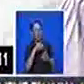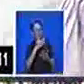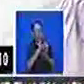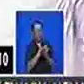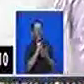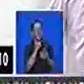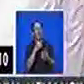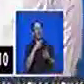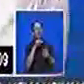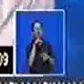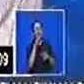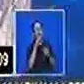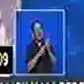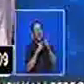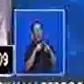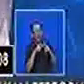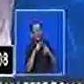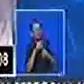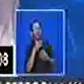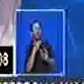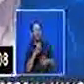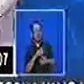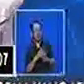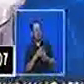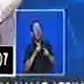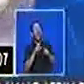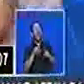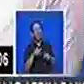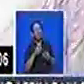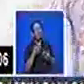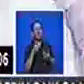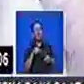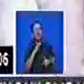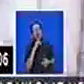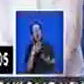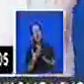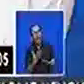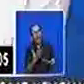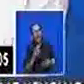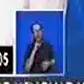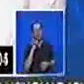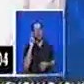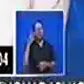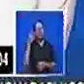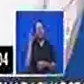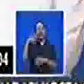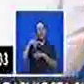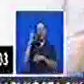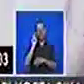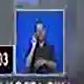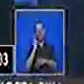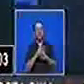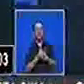peduli. Akan tetapi kita masih nunggu dari pemerintah pusat. Matur suwun. Harmonisasi sinkronisasi regulasi